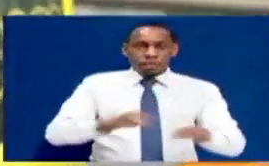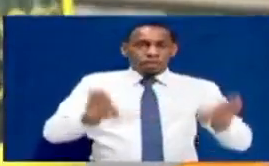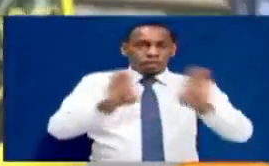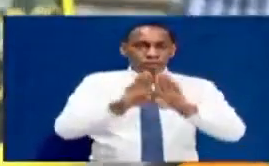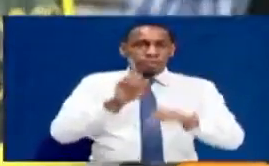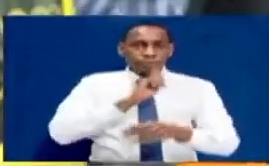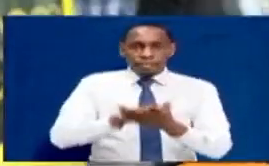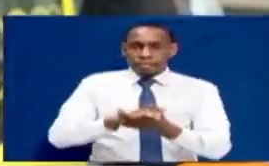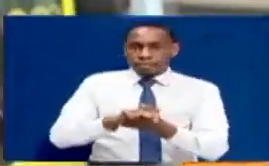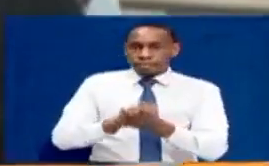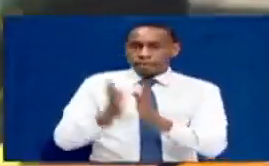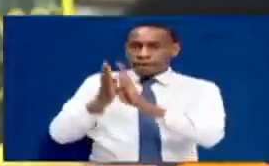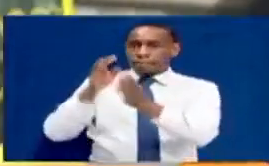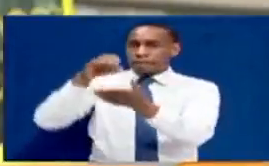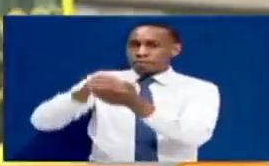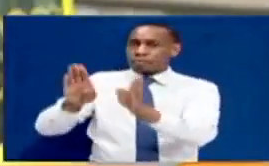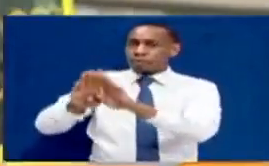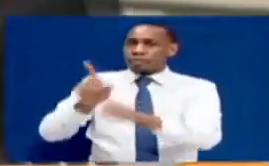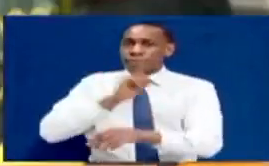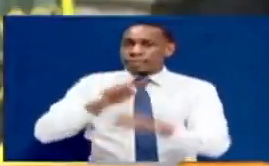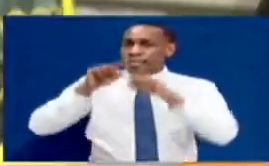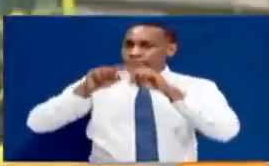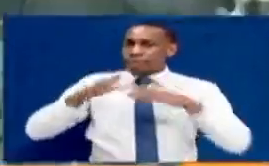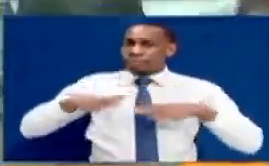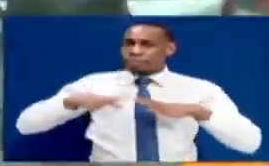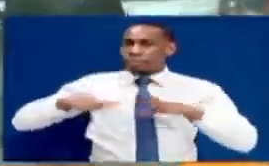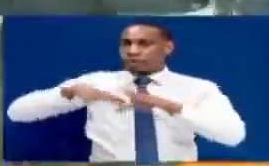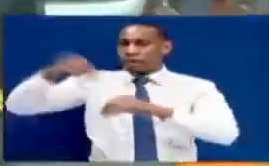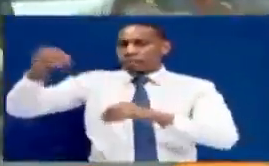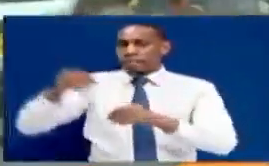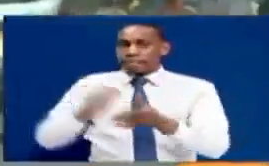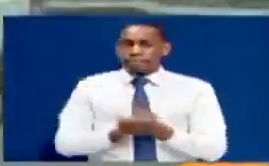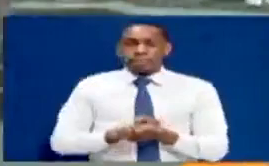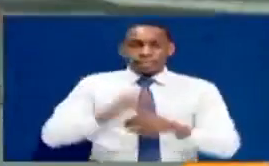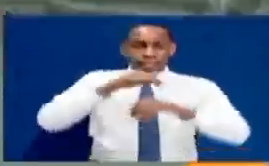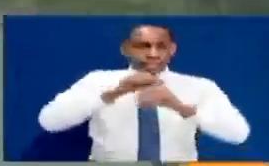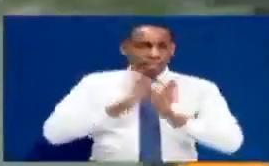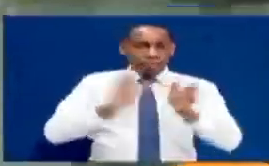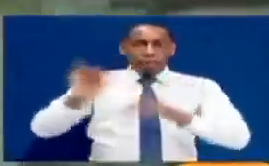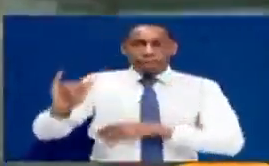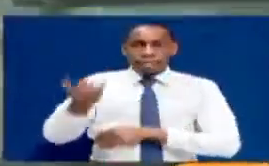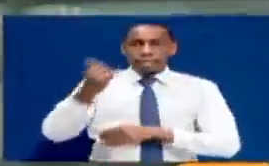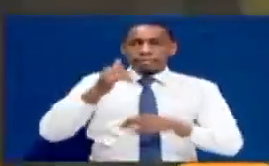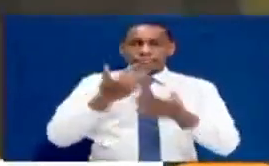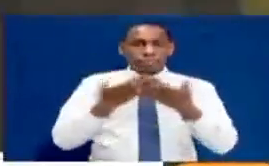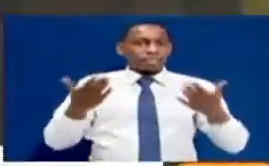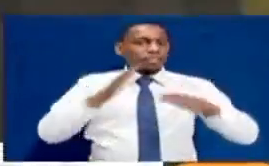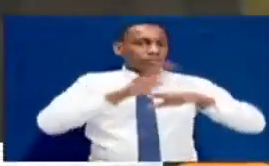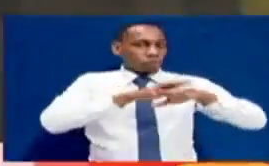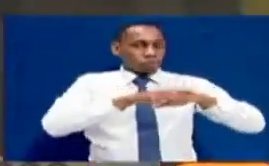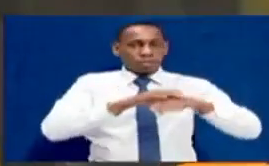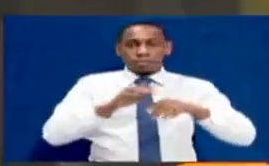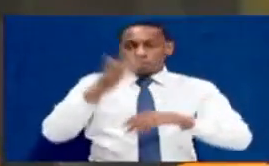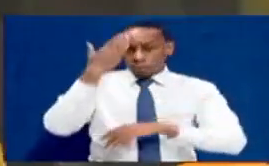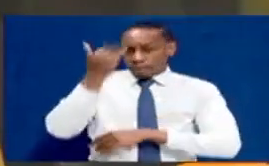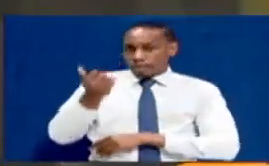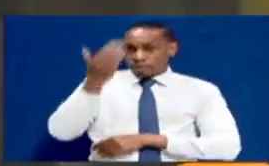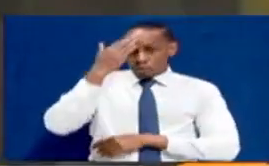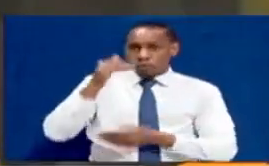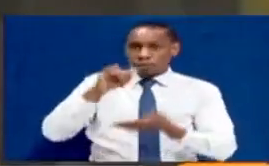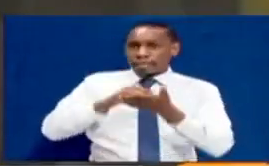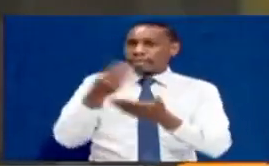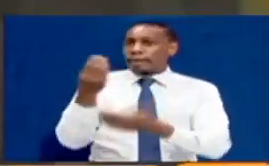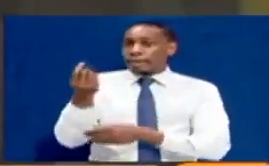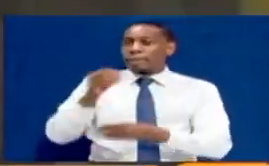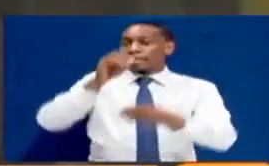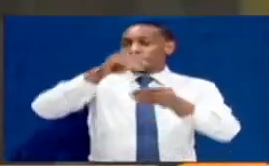yetu ilifungwa na tulikuwa tunategemea watu wa nje sana. Vile wamefungua Eastleigh, mambo itakuwa afadhali. Sababu hapa unajua ndio pesa